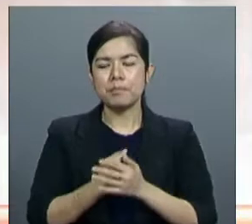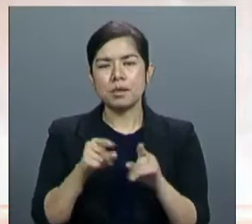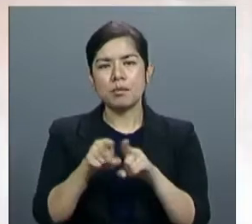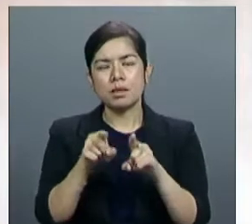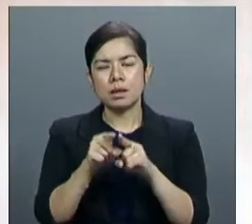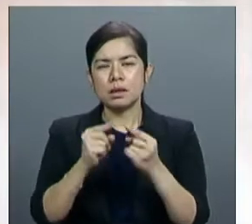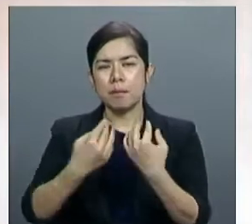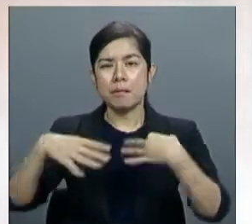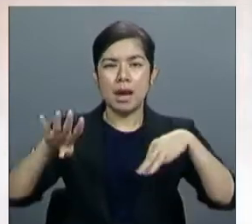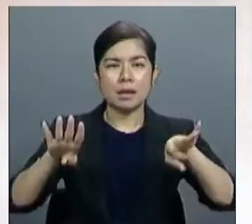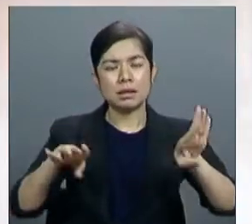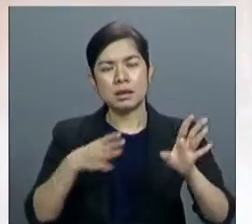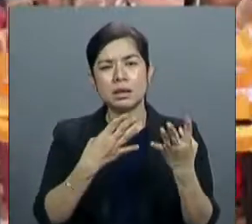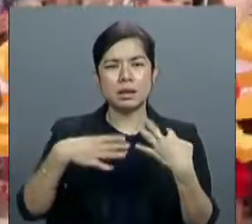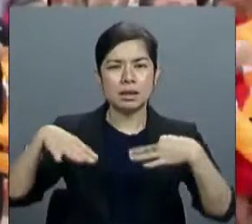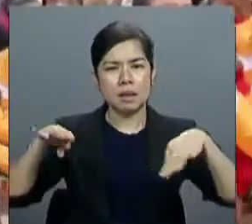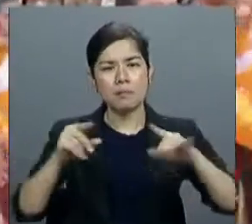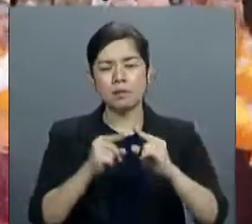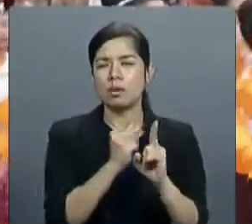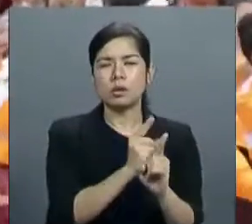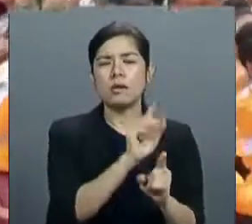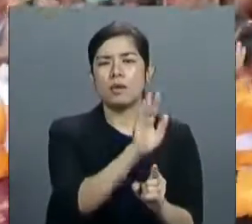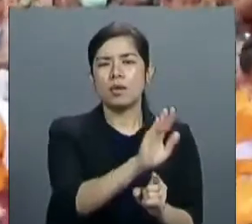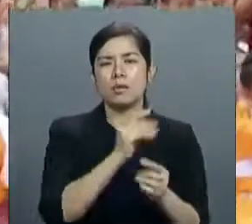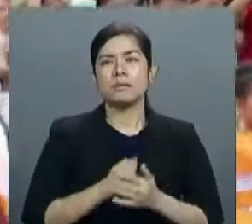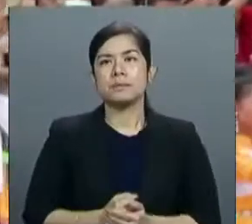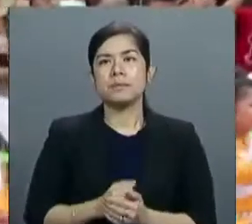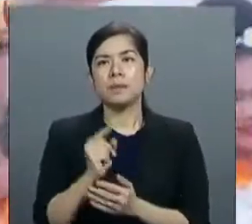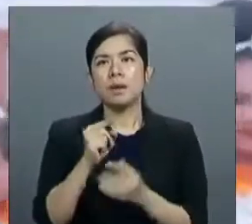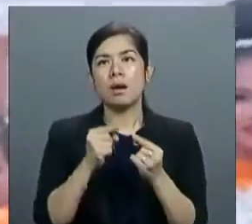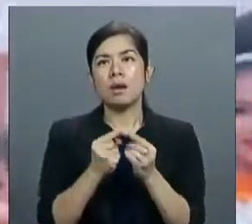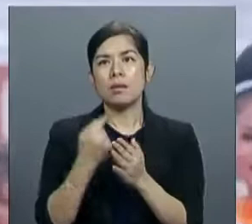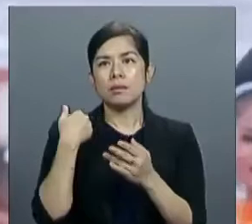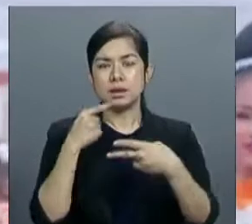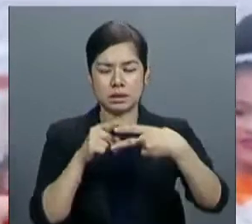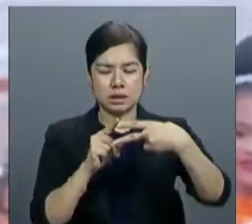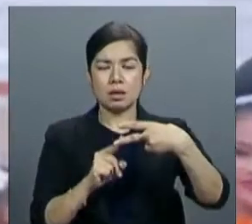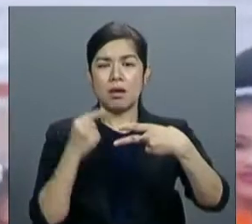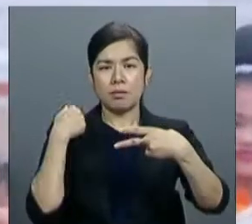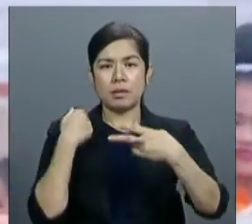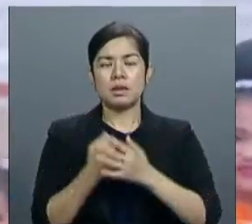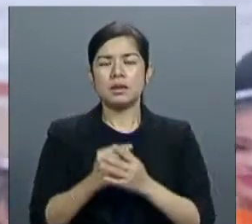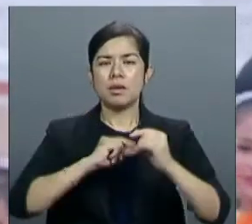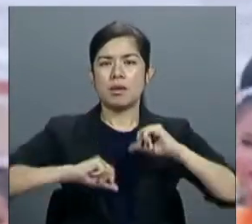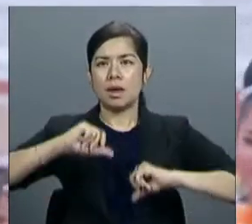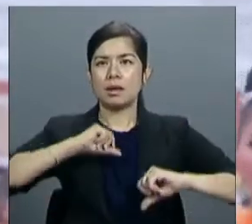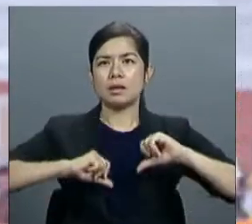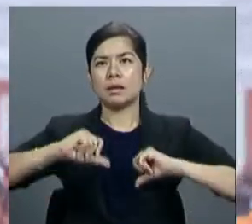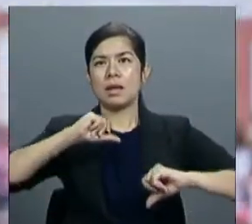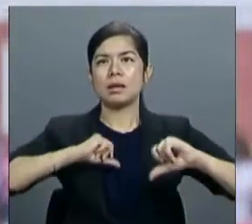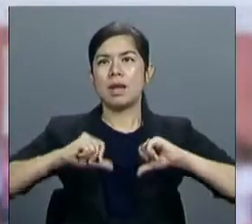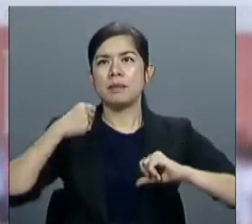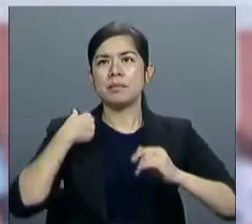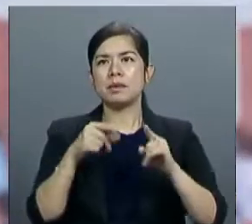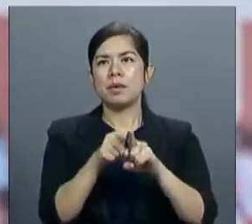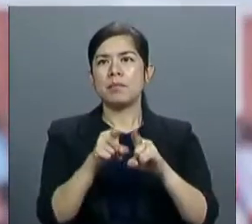ธรรมของในยุคสมัยนี้ค่ะเนื่องจากว่า2เพลงหลังจะเป็นการแสดงที่เป็นเหมือนคล้ายๆวิถี